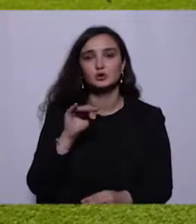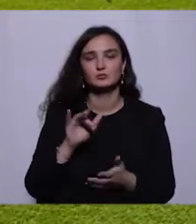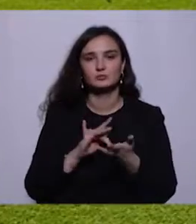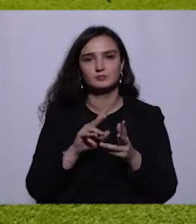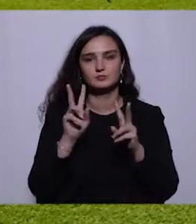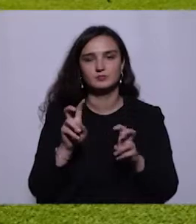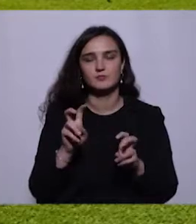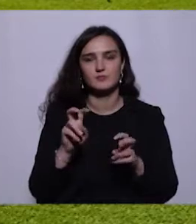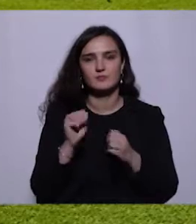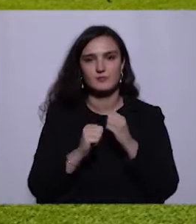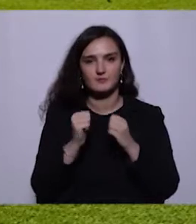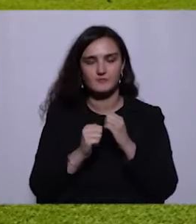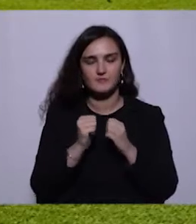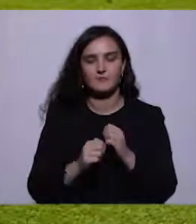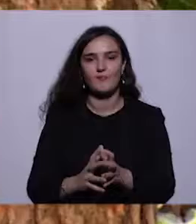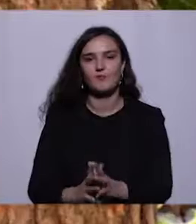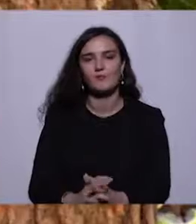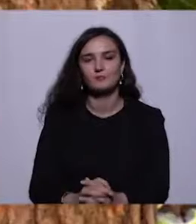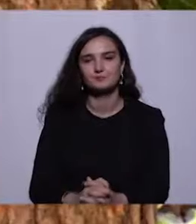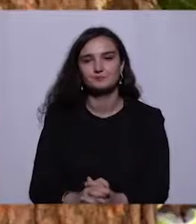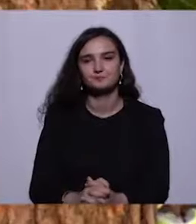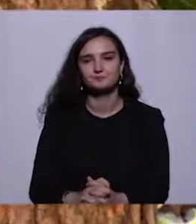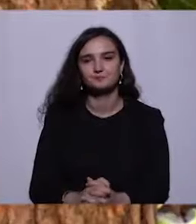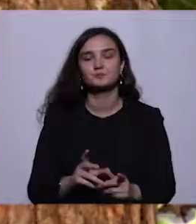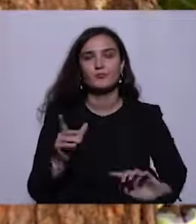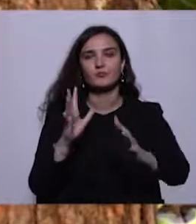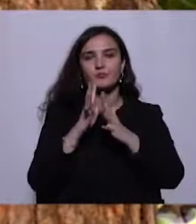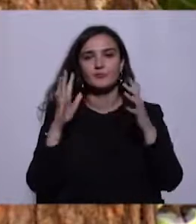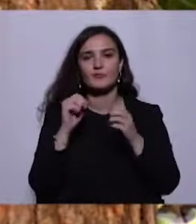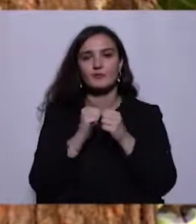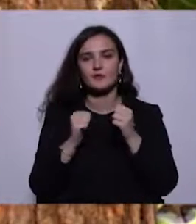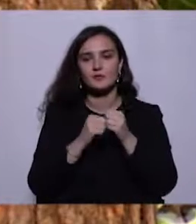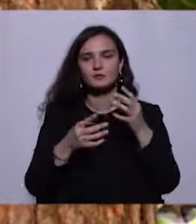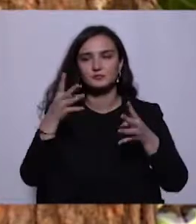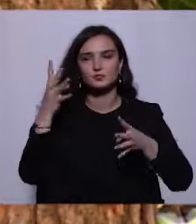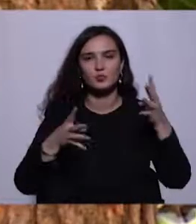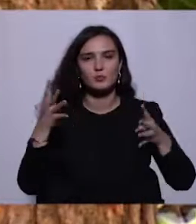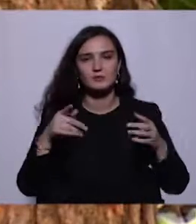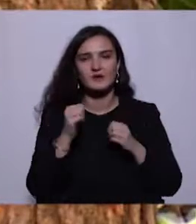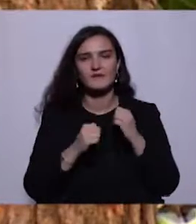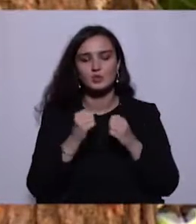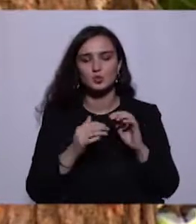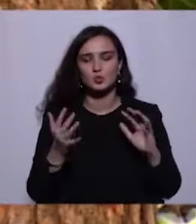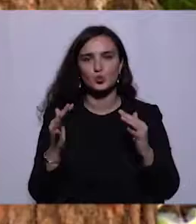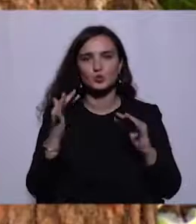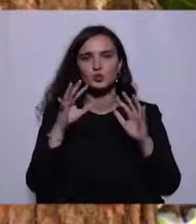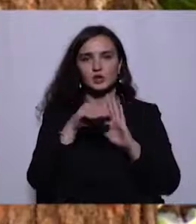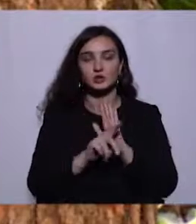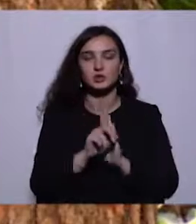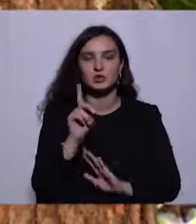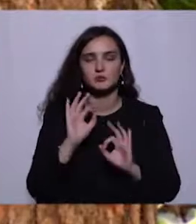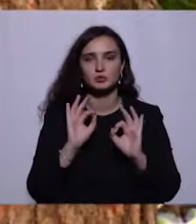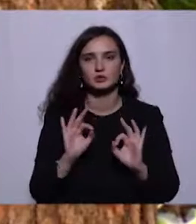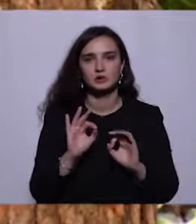ბერძნულად ნიშნავს ქვას. აი სწორედ აი ამ მეგალითურ შენობების, აი ამ ქვის სტრუქტურებში